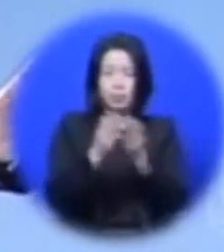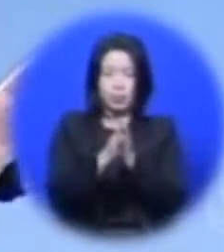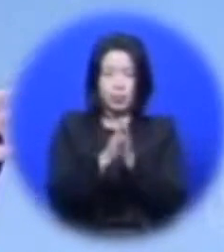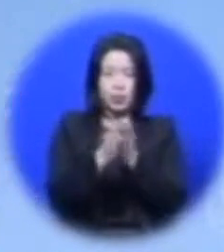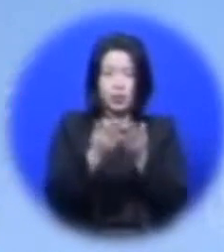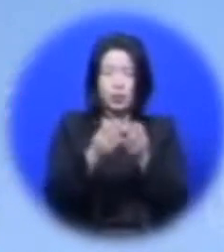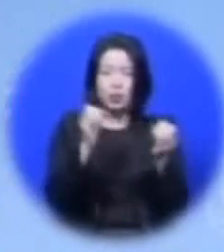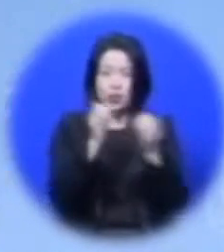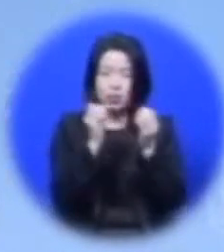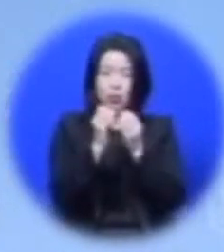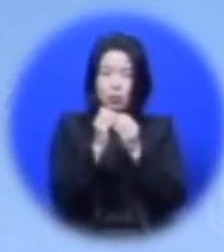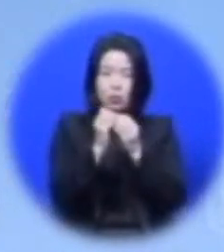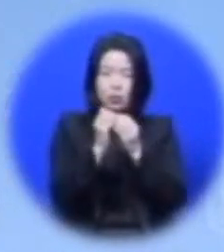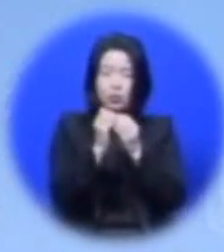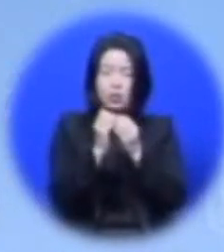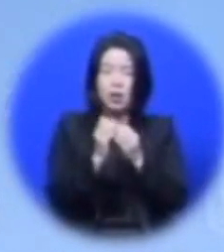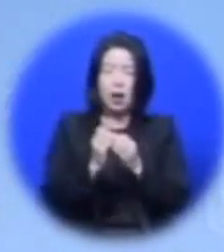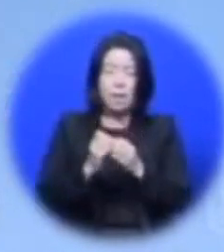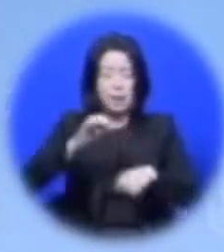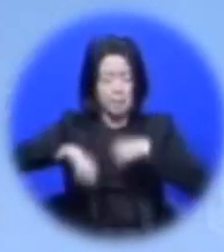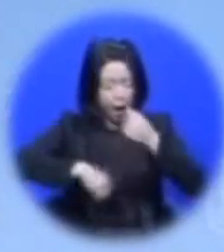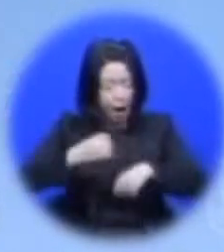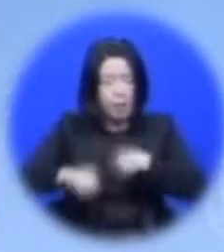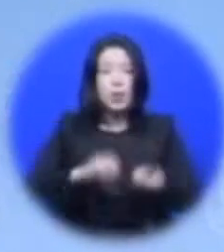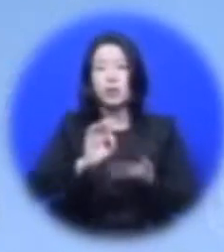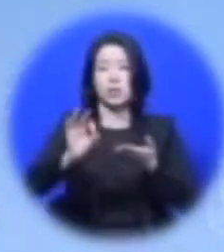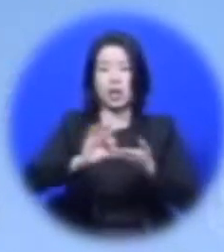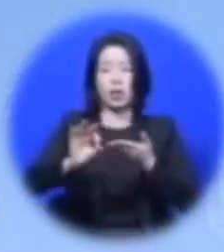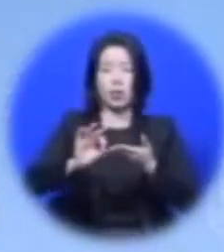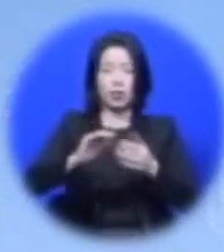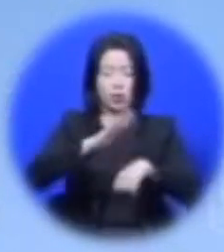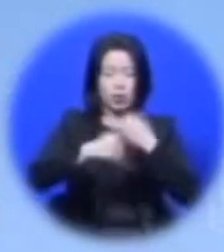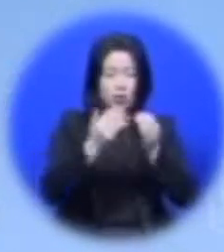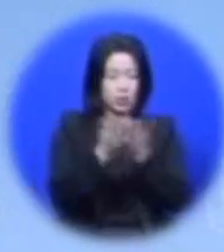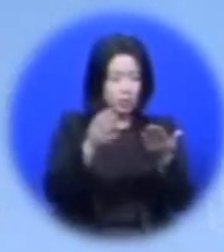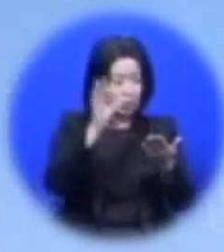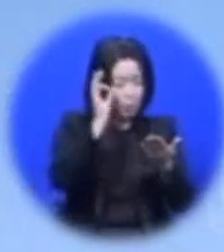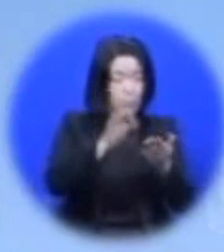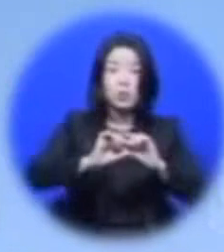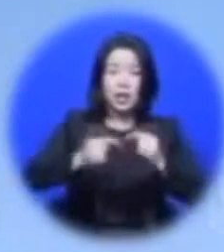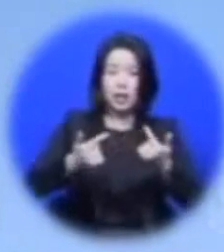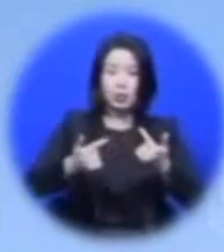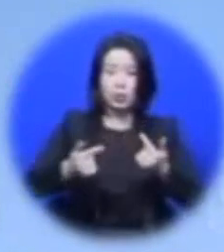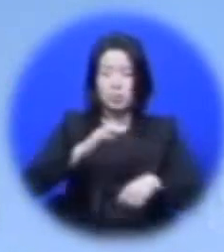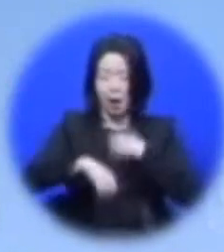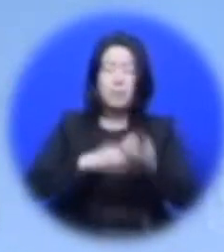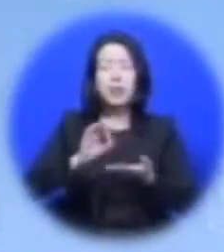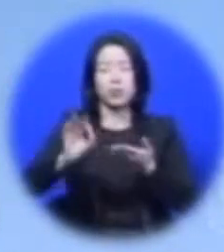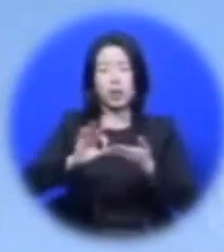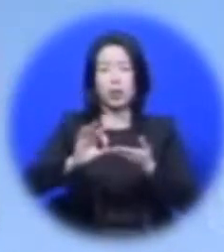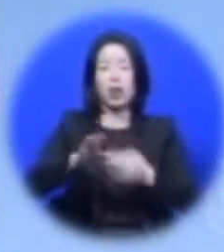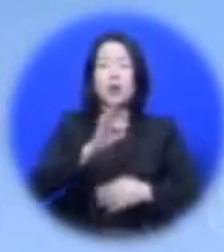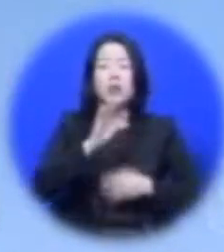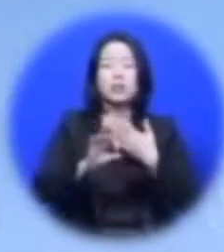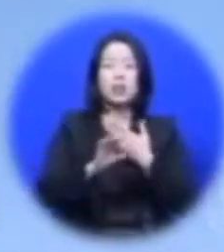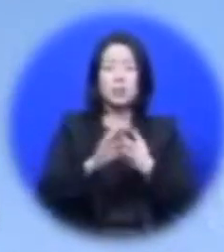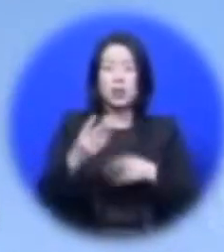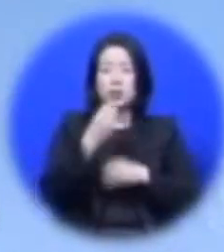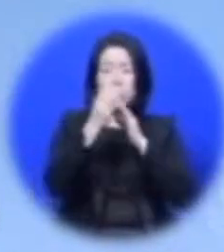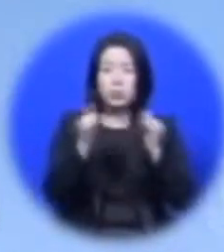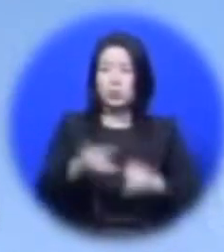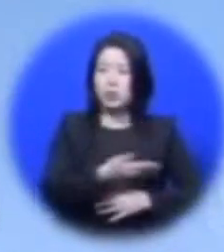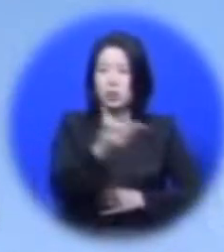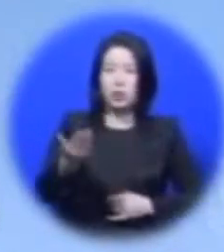자유자재로 여러분들이 인용할 수 있을 거예요. 성경책을 안 보고도. 그러면 교인들이 여러분들을 반드시 존경하게